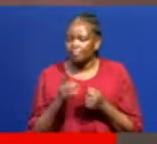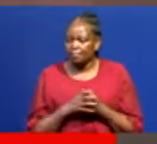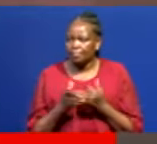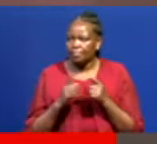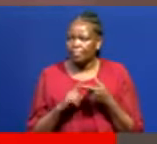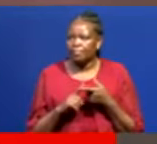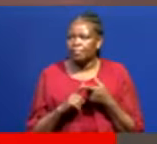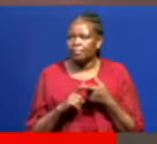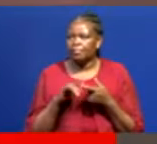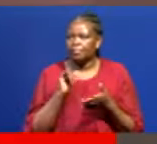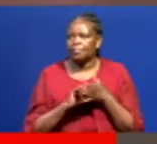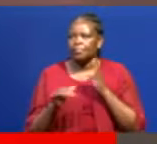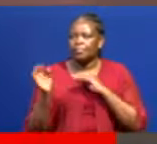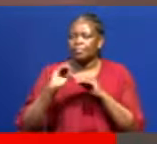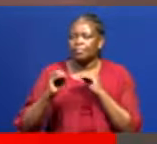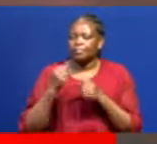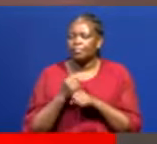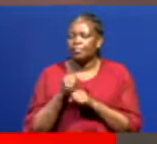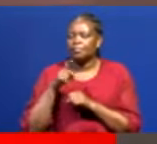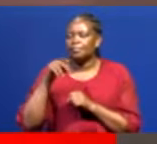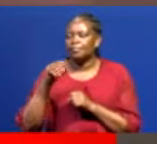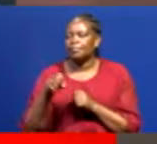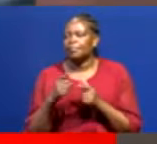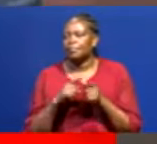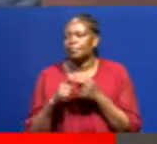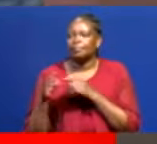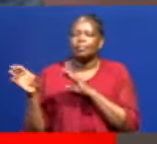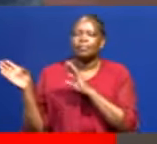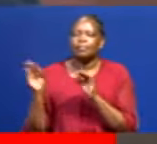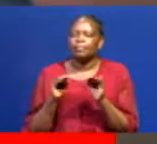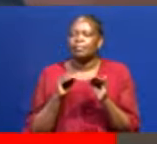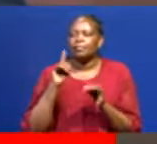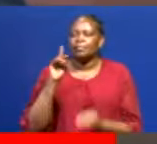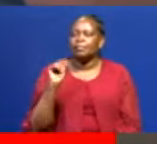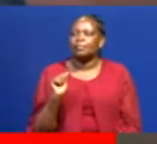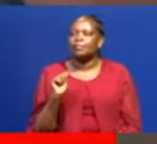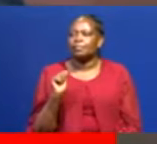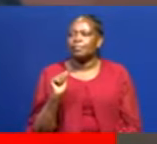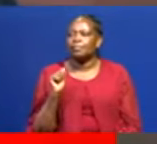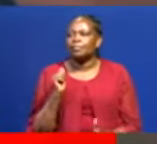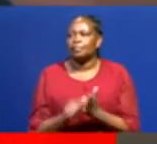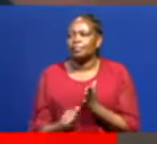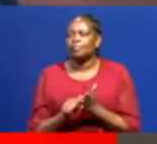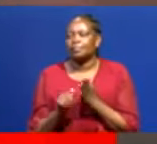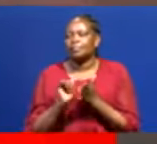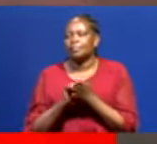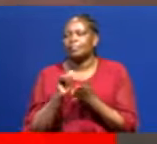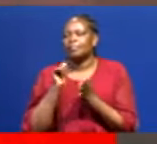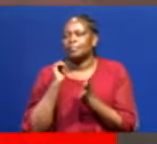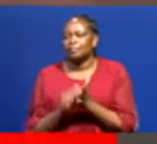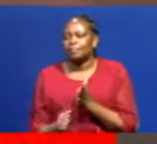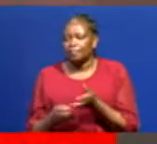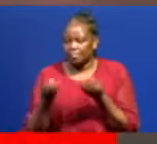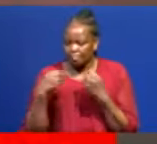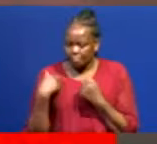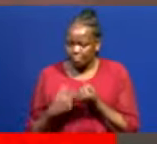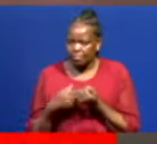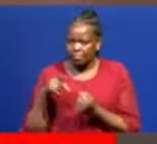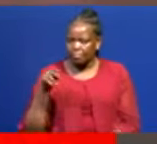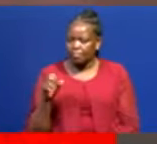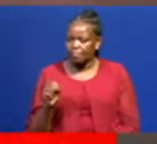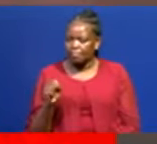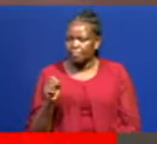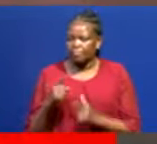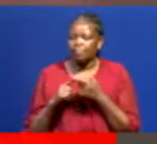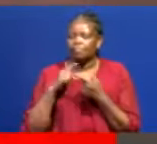tu yenye inachangia kutengeneza protein, ndio tuna move kwa DNA ya mahindi, ili mahindi nayo itupatie proteins.